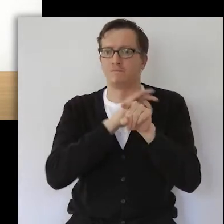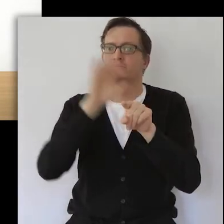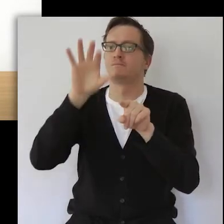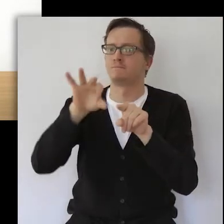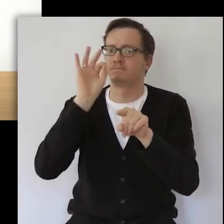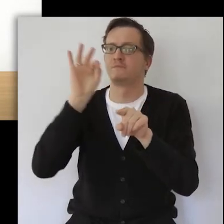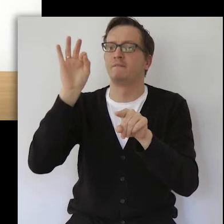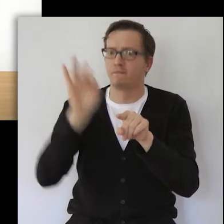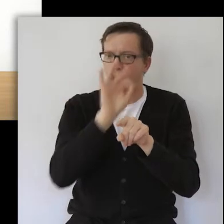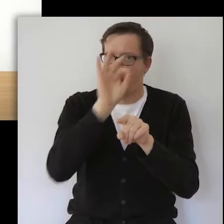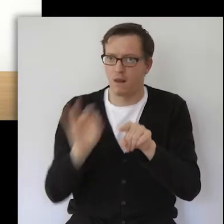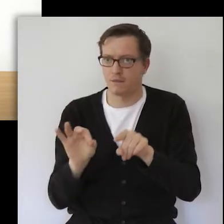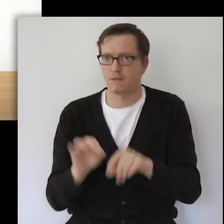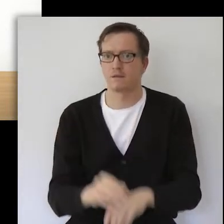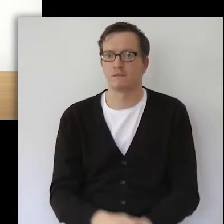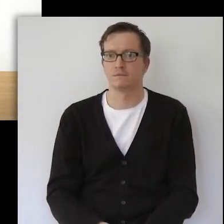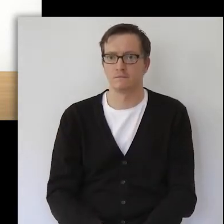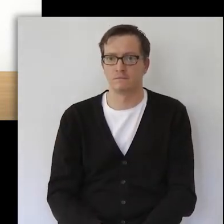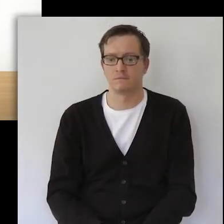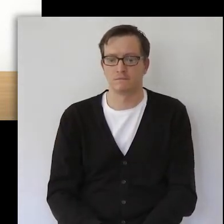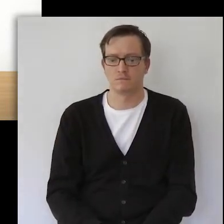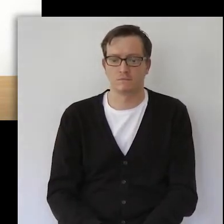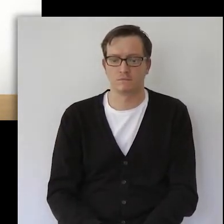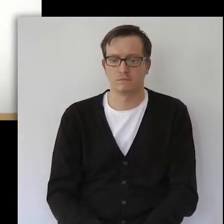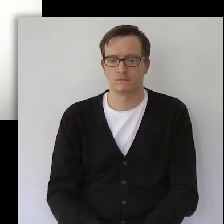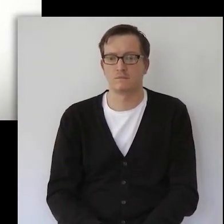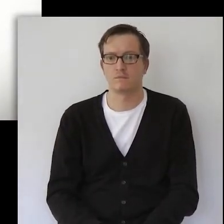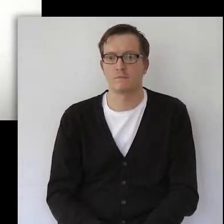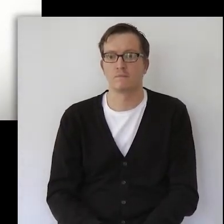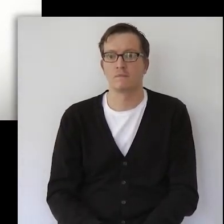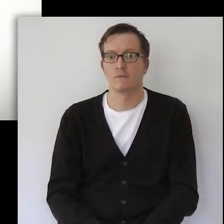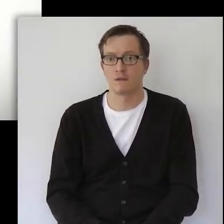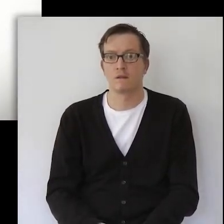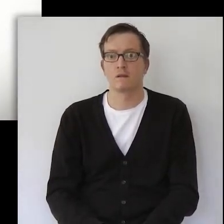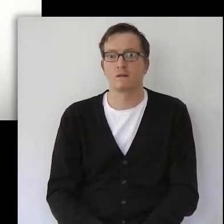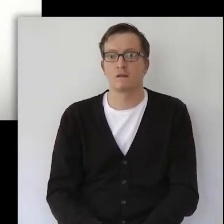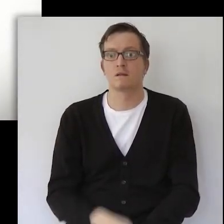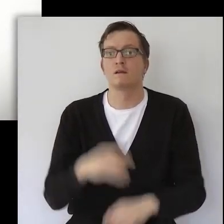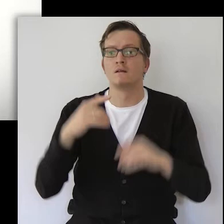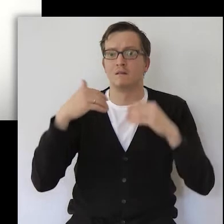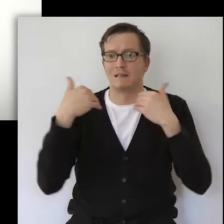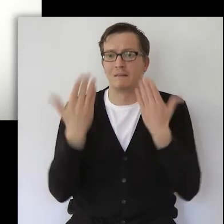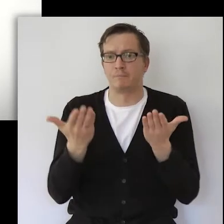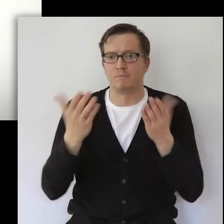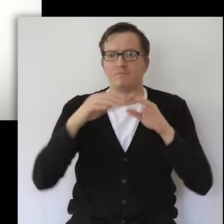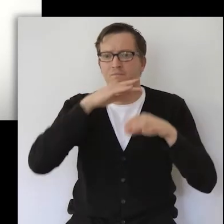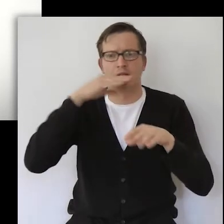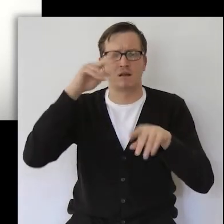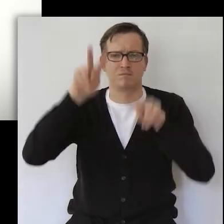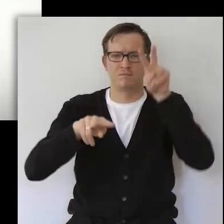diese Partei kannst du dann wählen in Deutschland gibt es viele Parteien